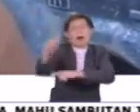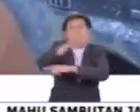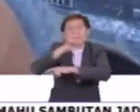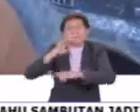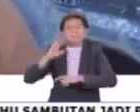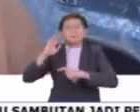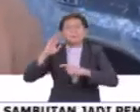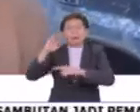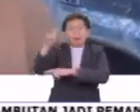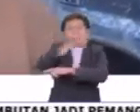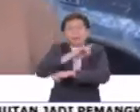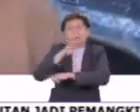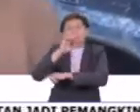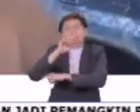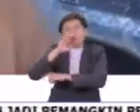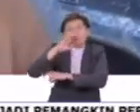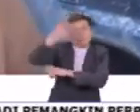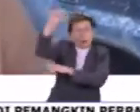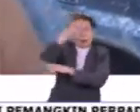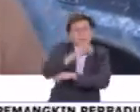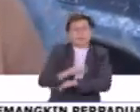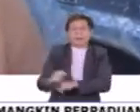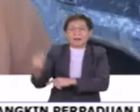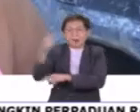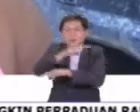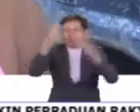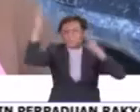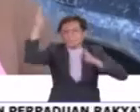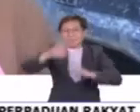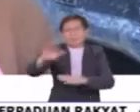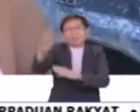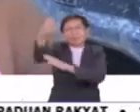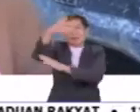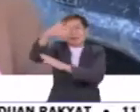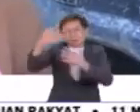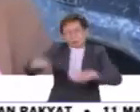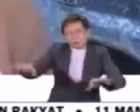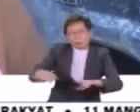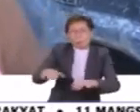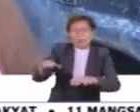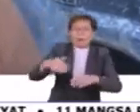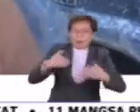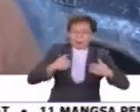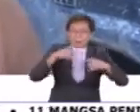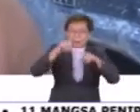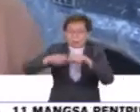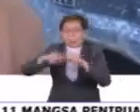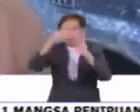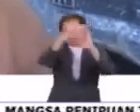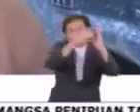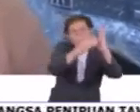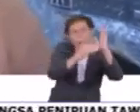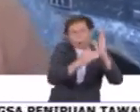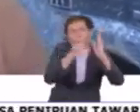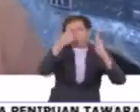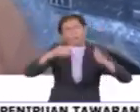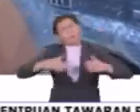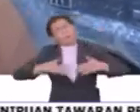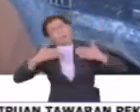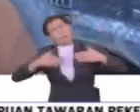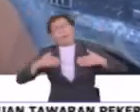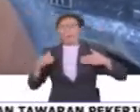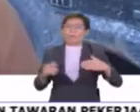akan diteruskan di mana penyerahan bendera telah dibuat baru-baru ini, dan kita tengok ada pelbagai acara dilaksanakan untuk